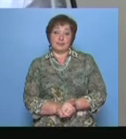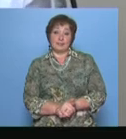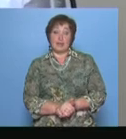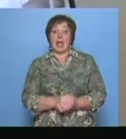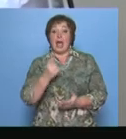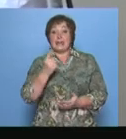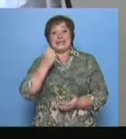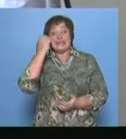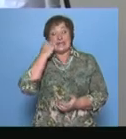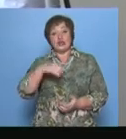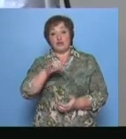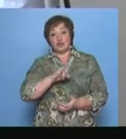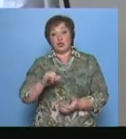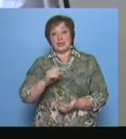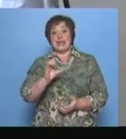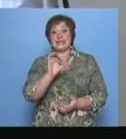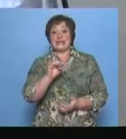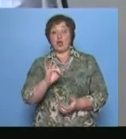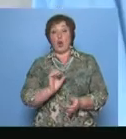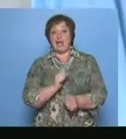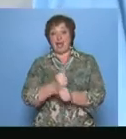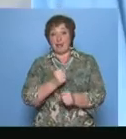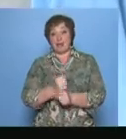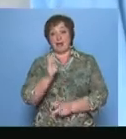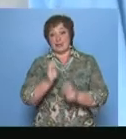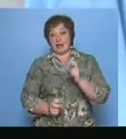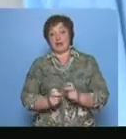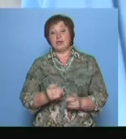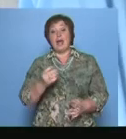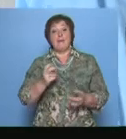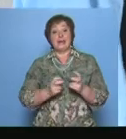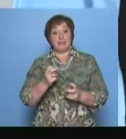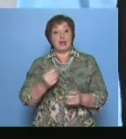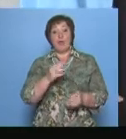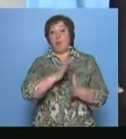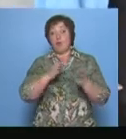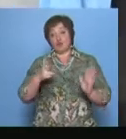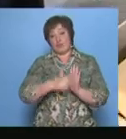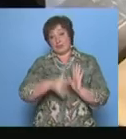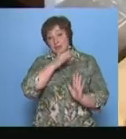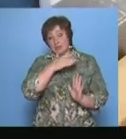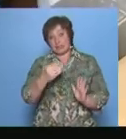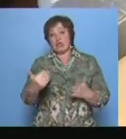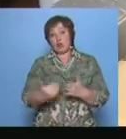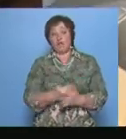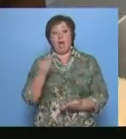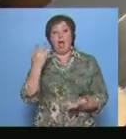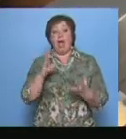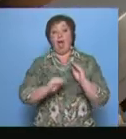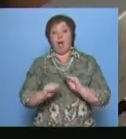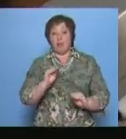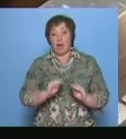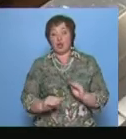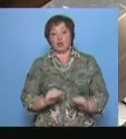Один из старейших в Удмуртии сыродельных заводов находится в Можге. Предприятию далеко за 80, но здесь новое оборудование и строгое